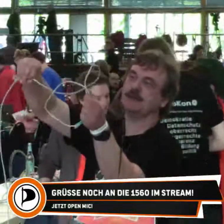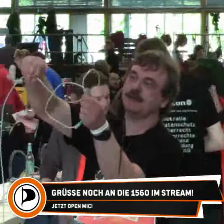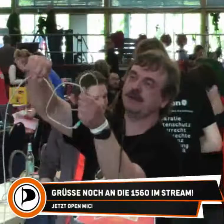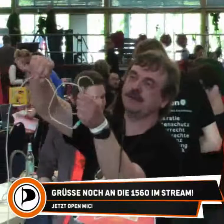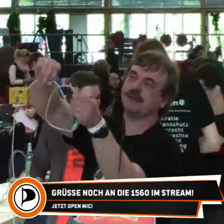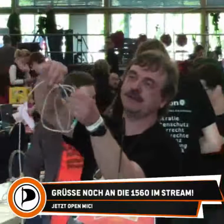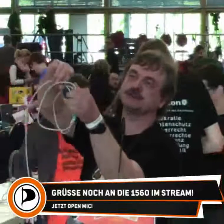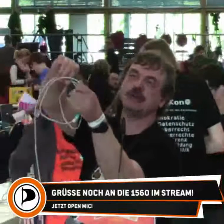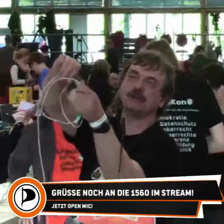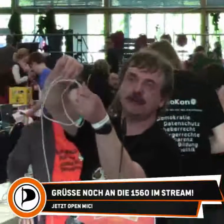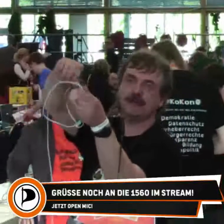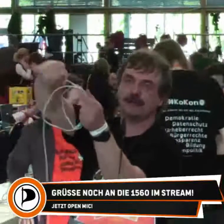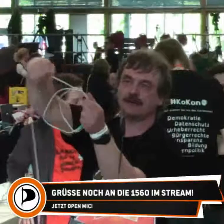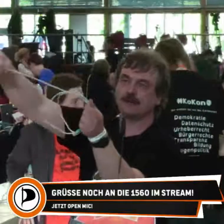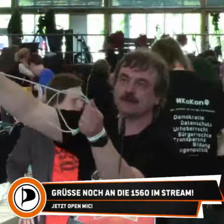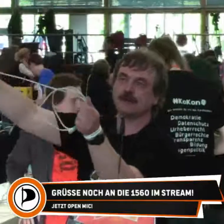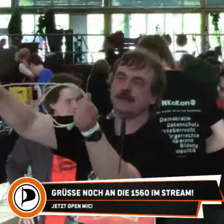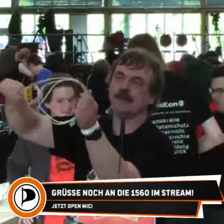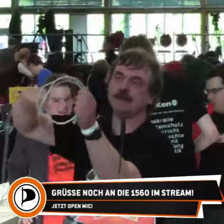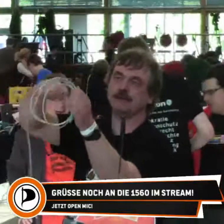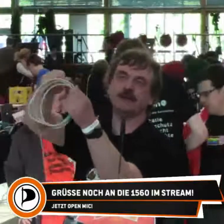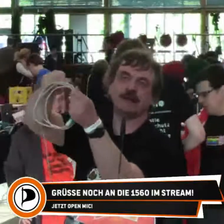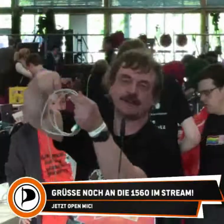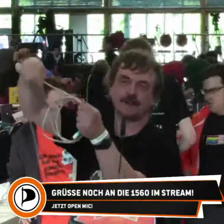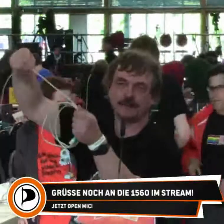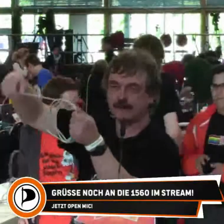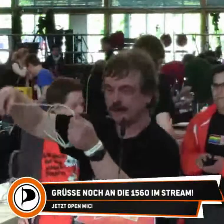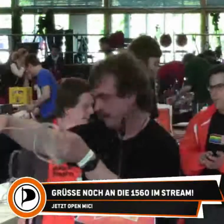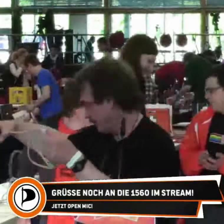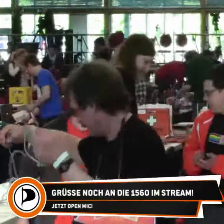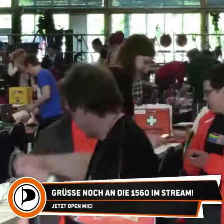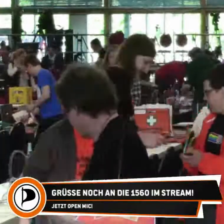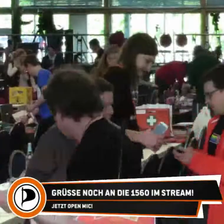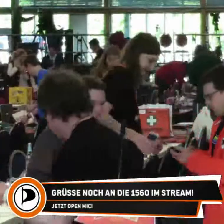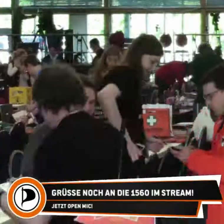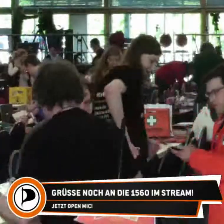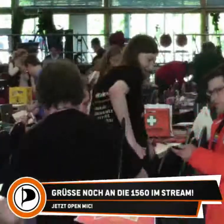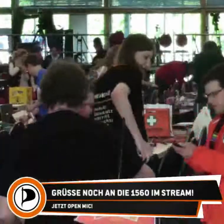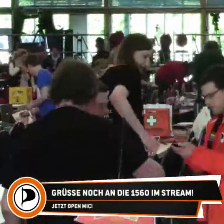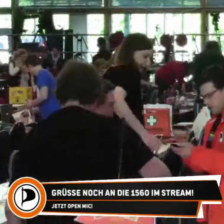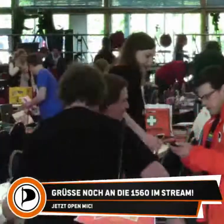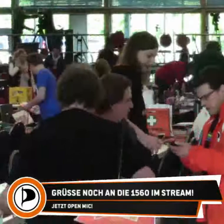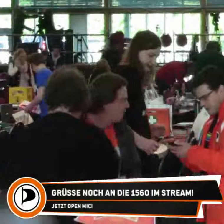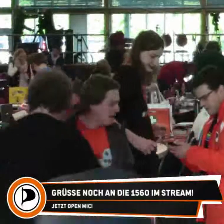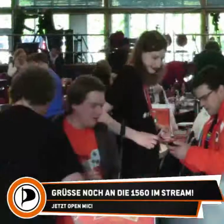Daumen und Zeigefinger rückwärts ohne Schlaufe legen dann wieder eine vorwärts und so weiter